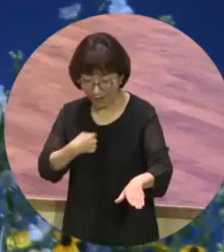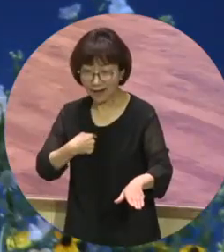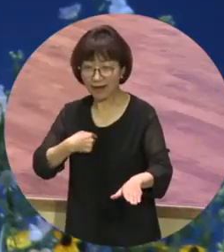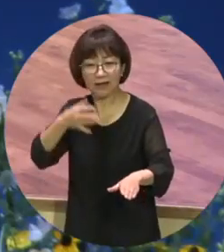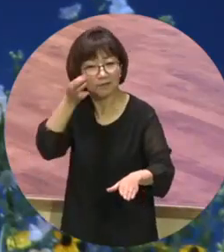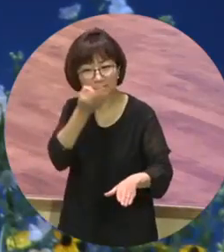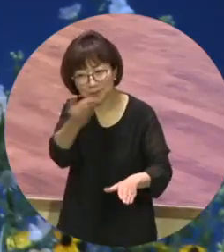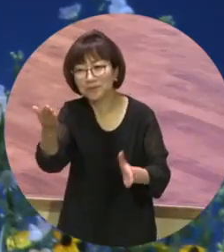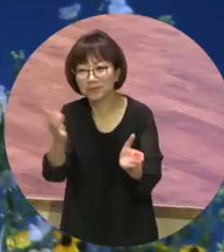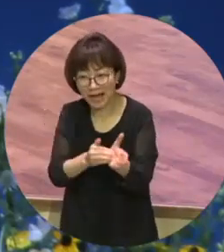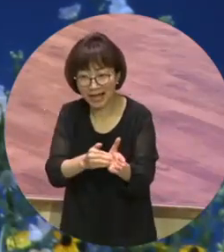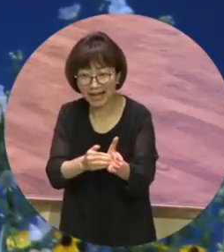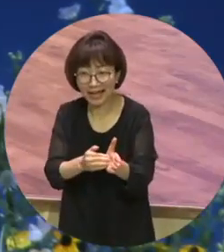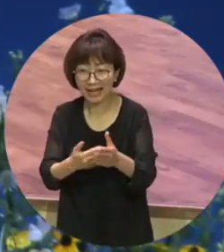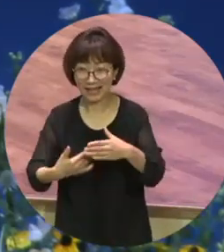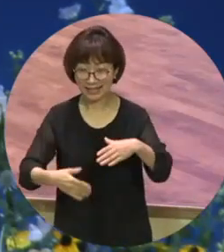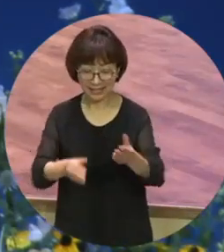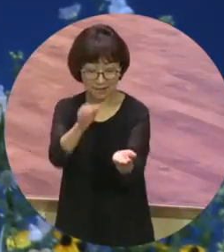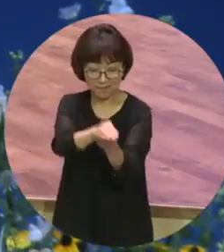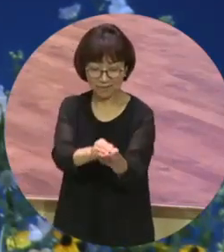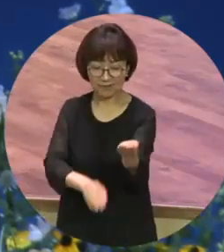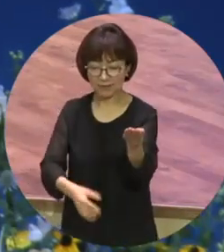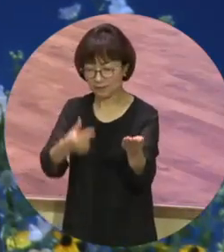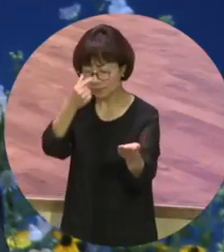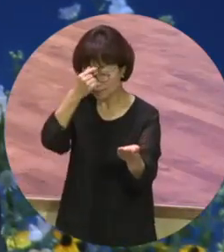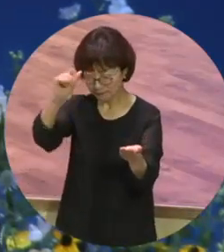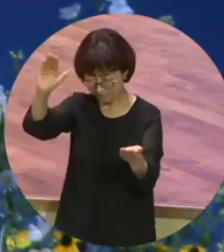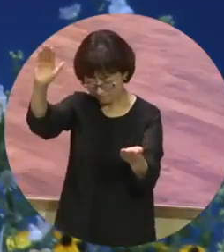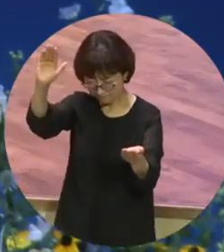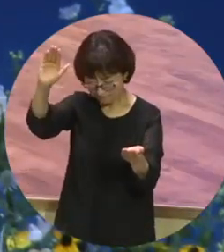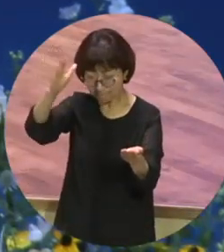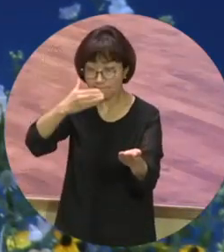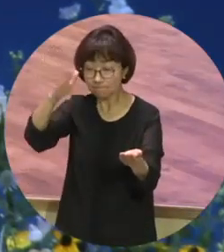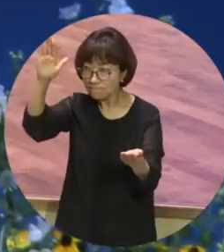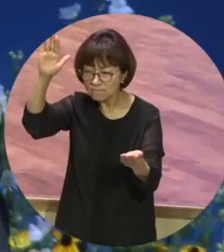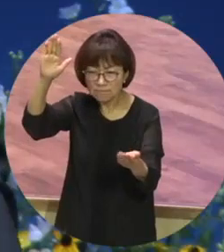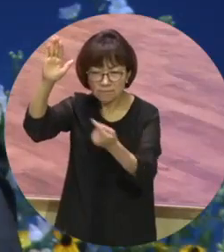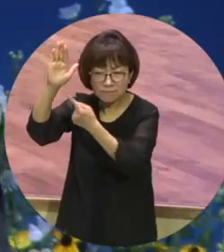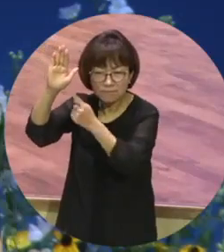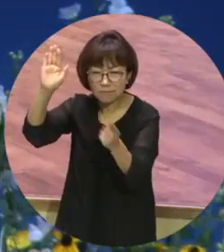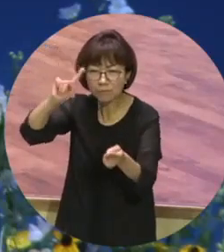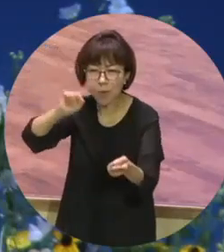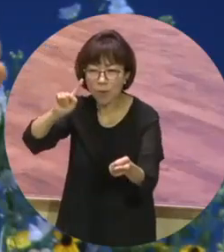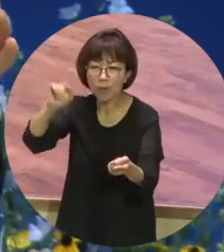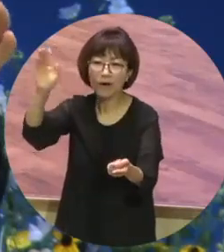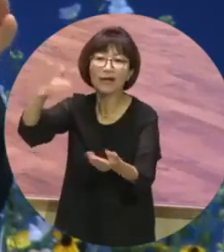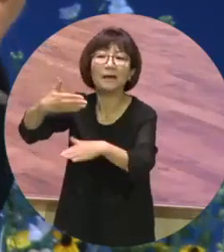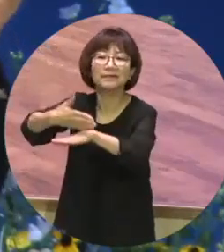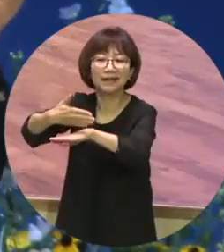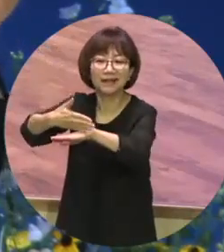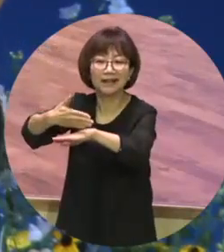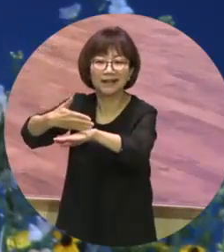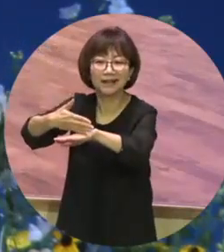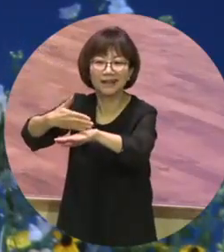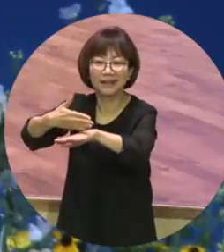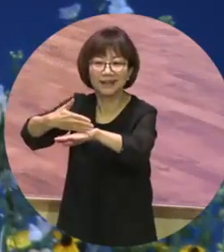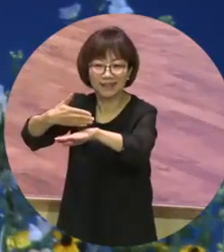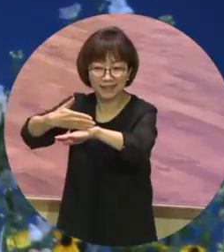축사하셨다. 축사는 헬라말로 유카리스테오. 유카리스테오가 무슨 말이냐? 감사한 하나님 앞에